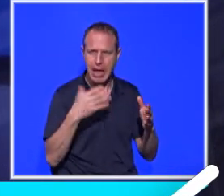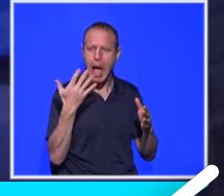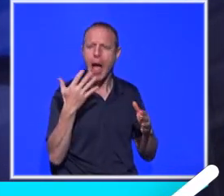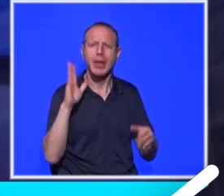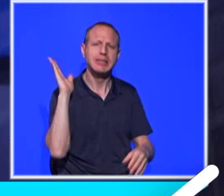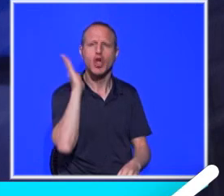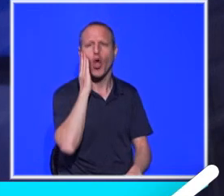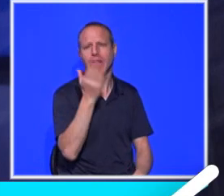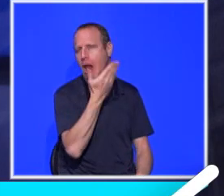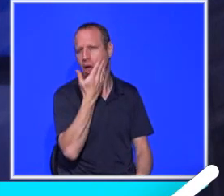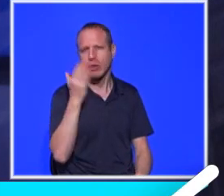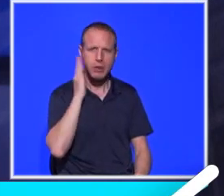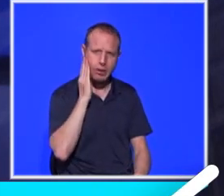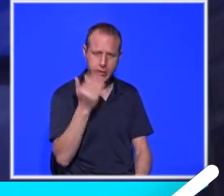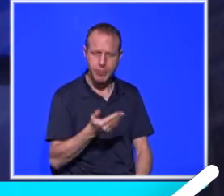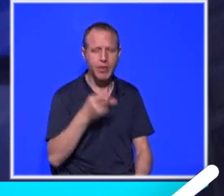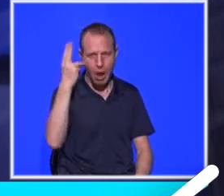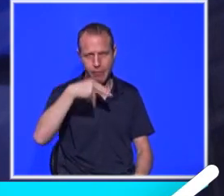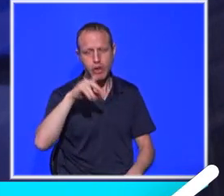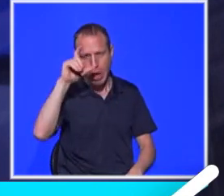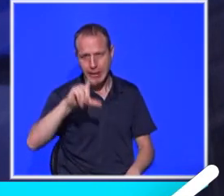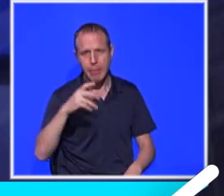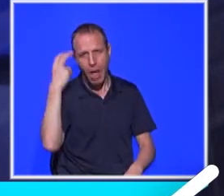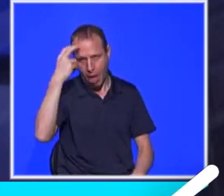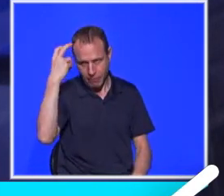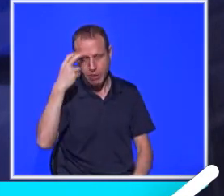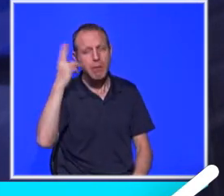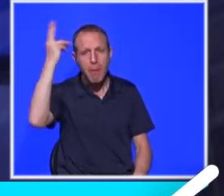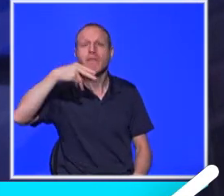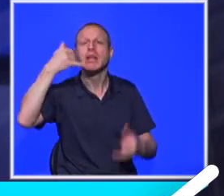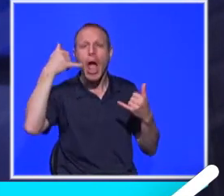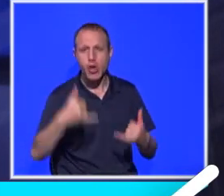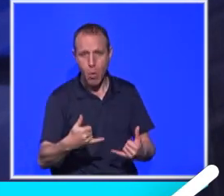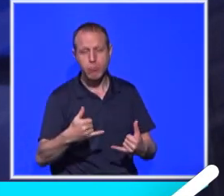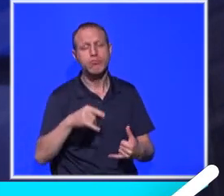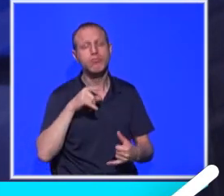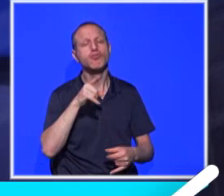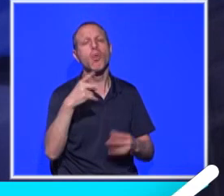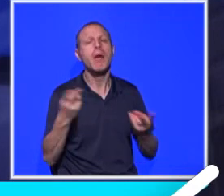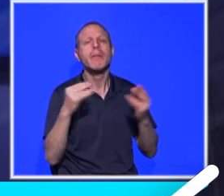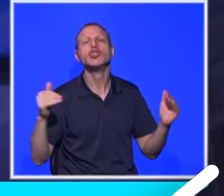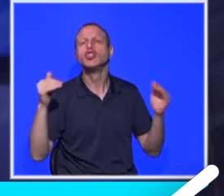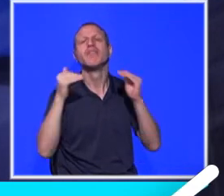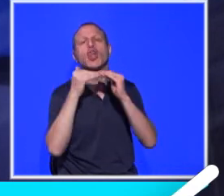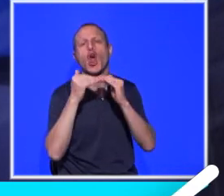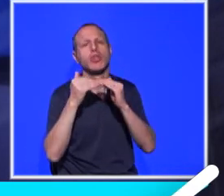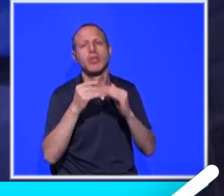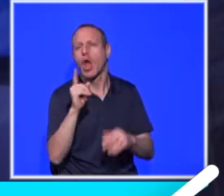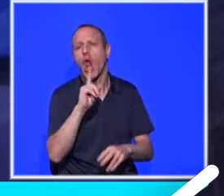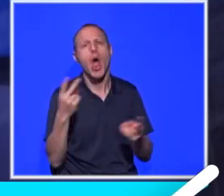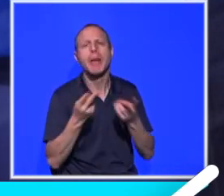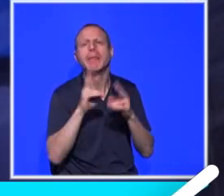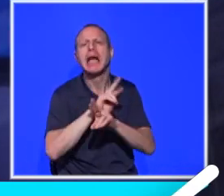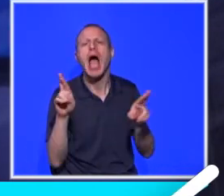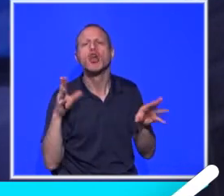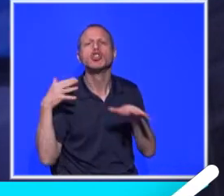סתירות לחי, בכדי להבין שהאזרח הערבי מבין היום שהוא מחפש שוויון. הוא לא מחפש רק